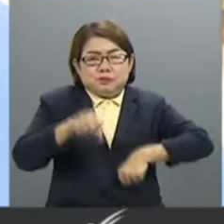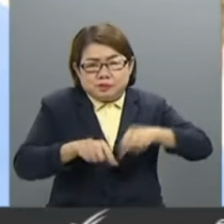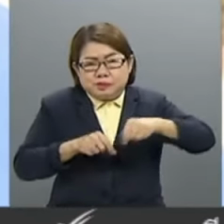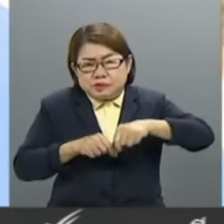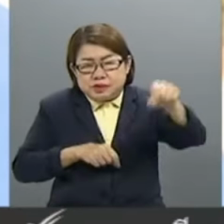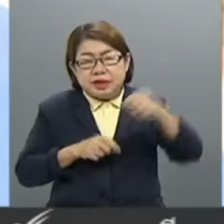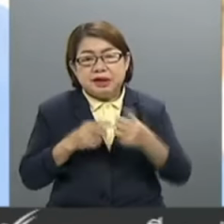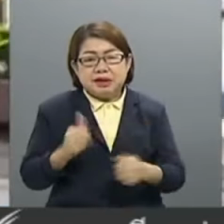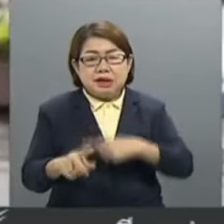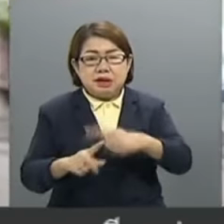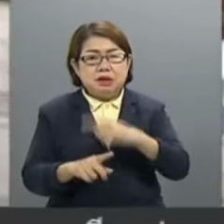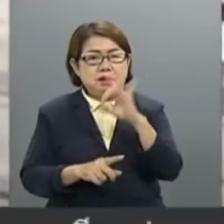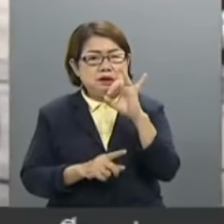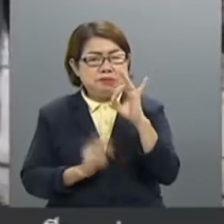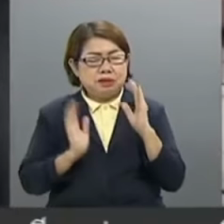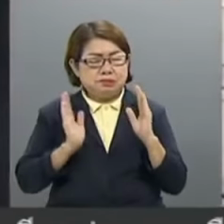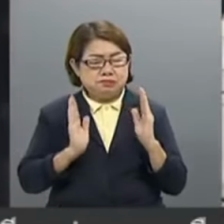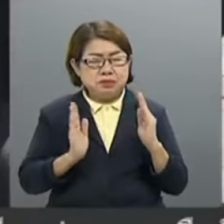เศษนะครับ